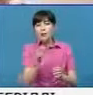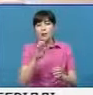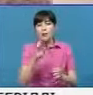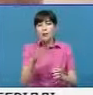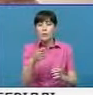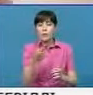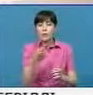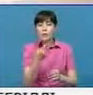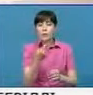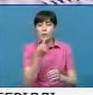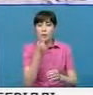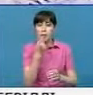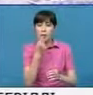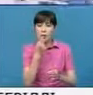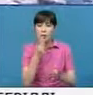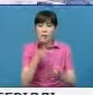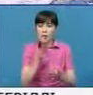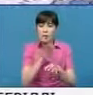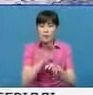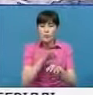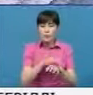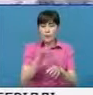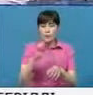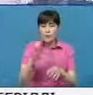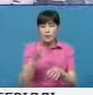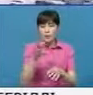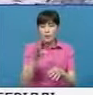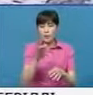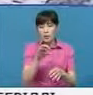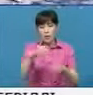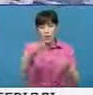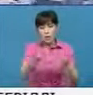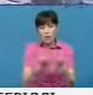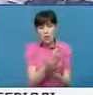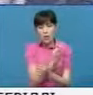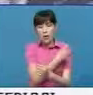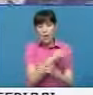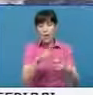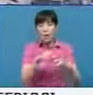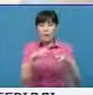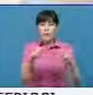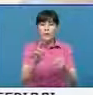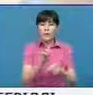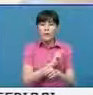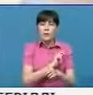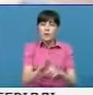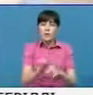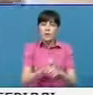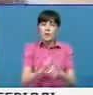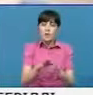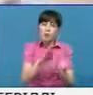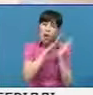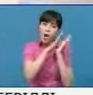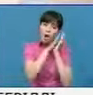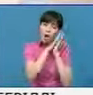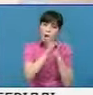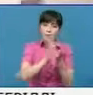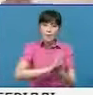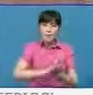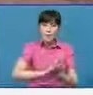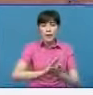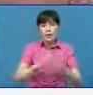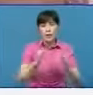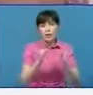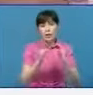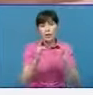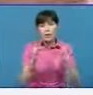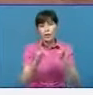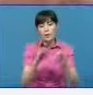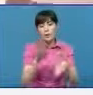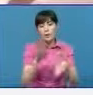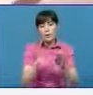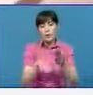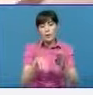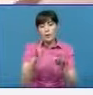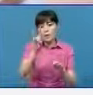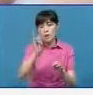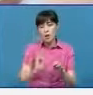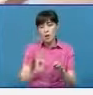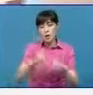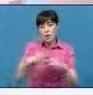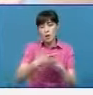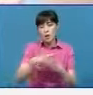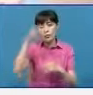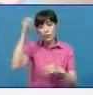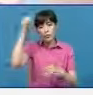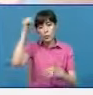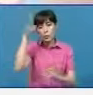диабетіне шалдыққан. Алғашқы рет жаңа ауруханада ем алып жатыр. Жатқан жер таза, жарқырап әйнектері ашық тұрып күн